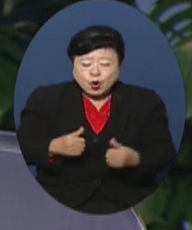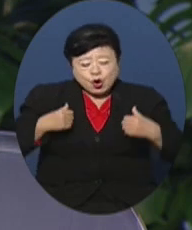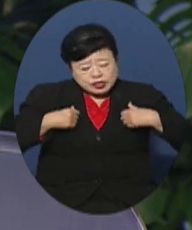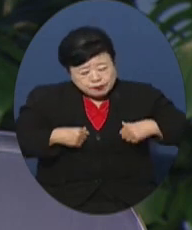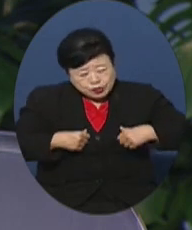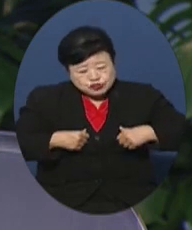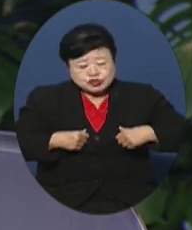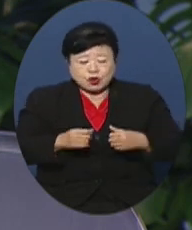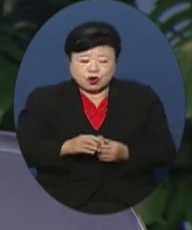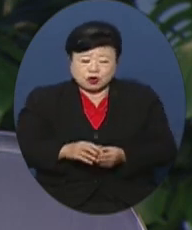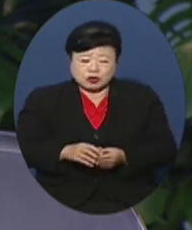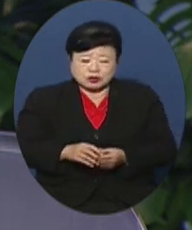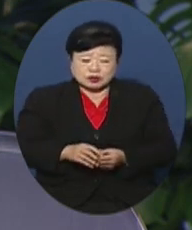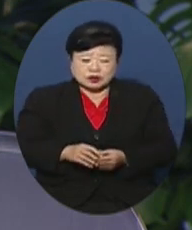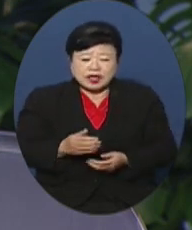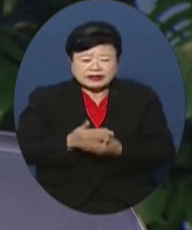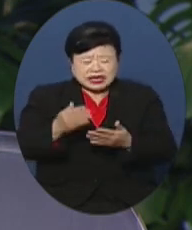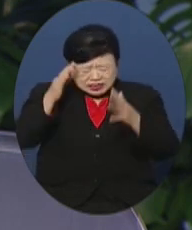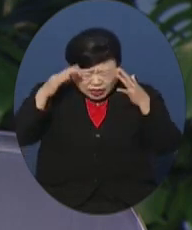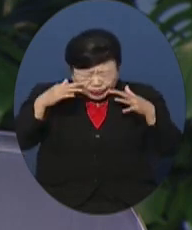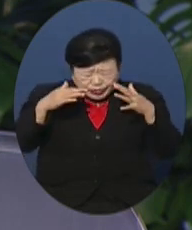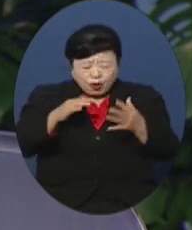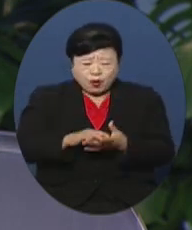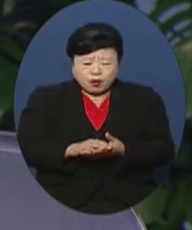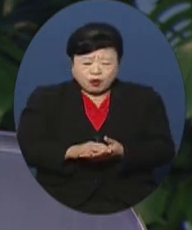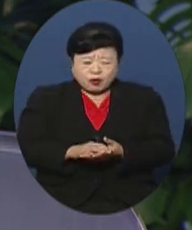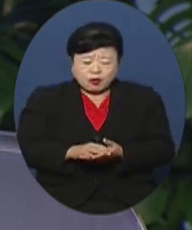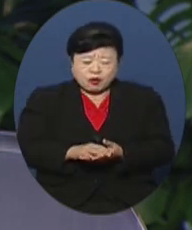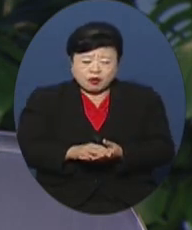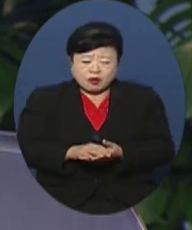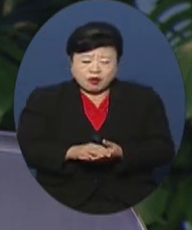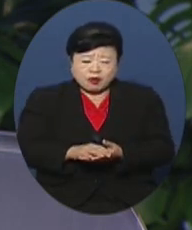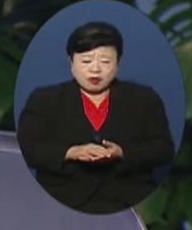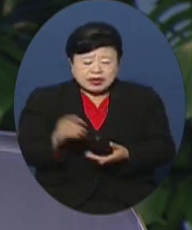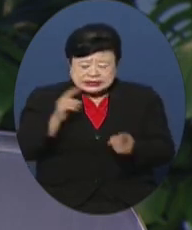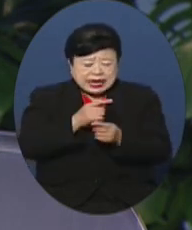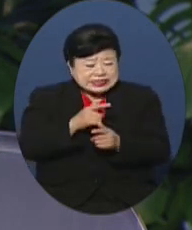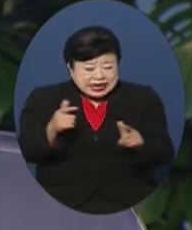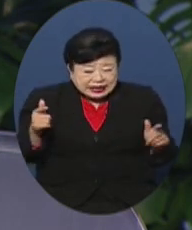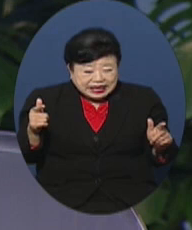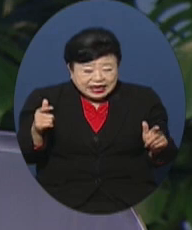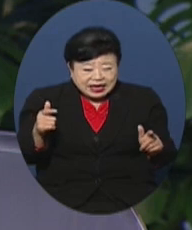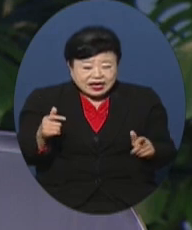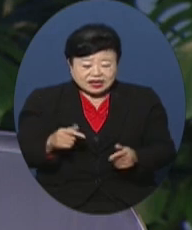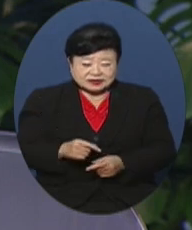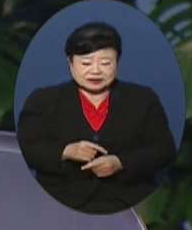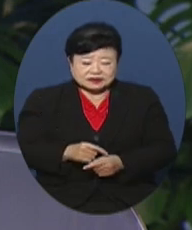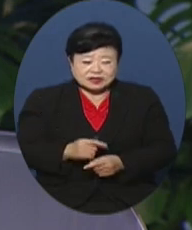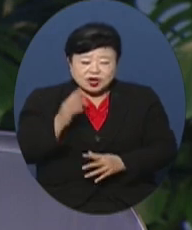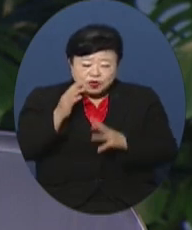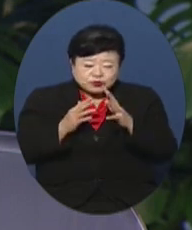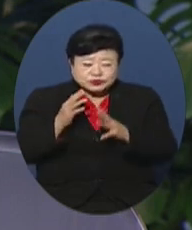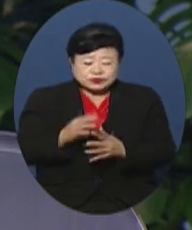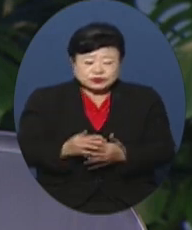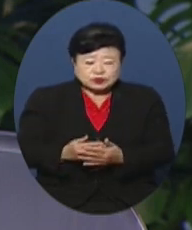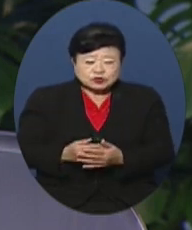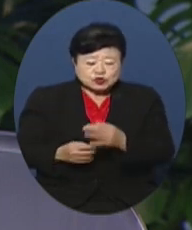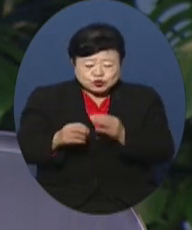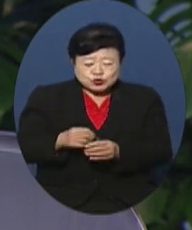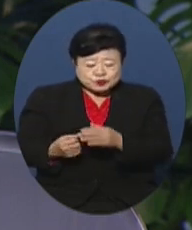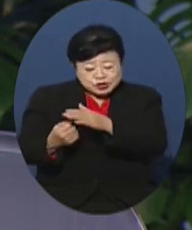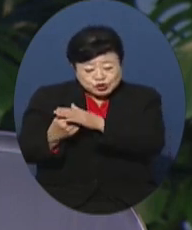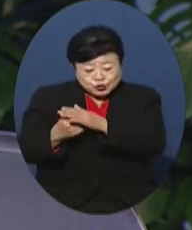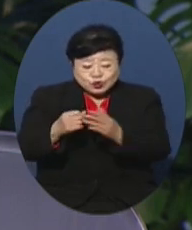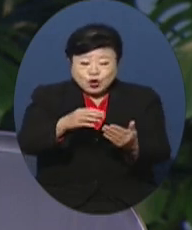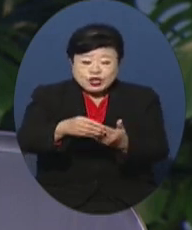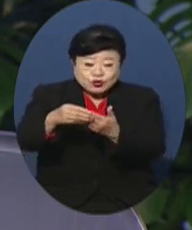입히시고 낮의 대위에 밤의 첫터위에 상하지 않도록 구름 기둥과 빛구둥으로